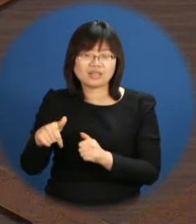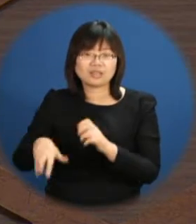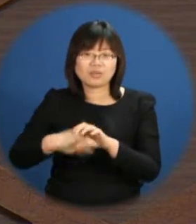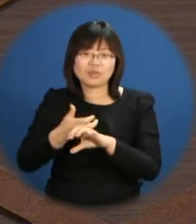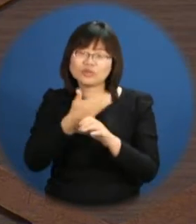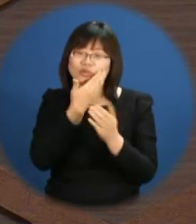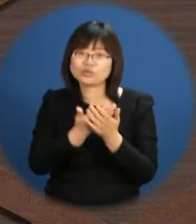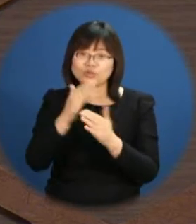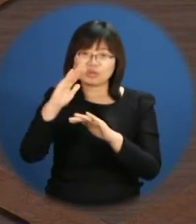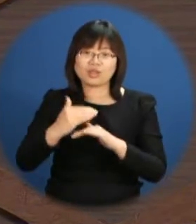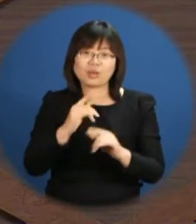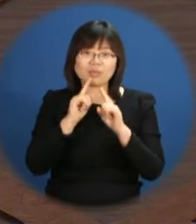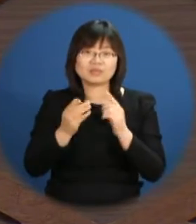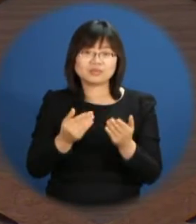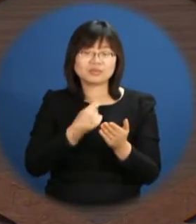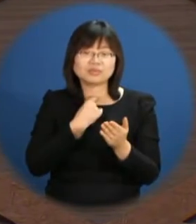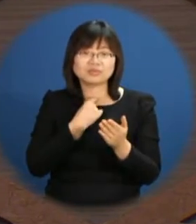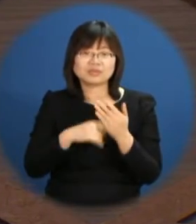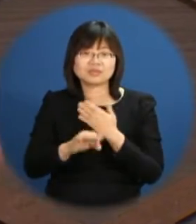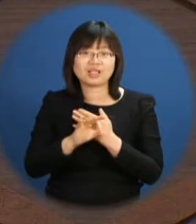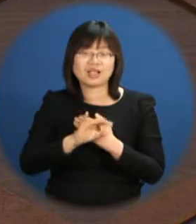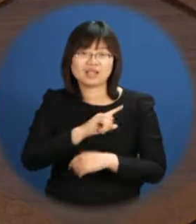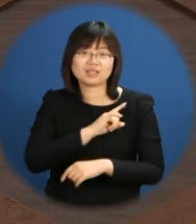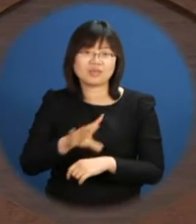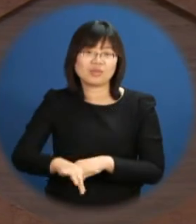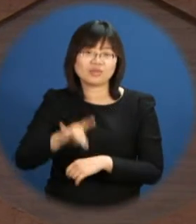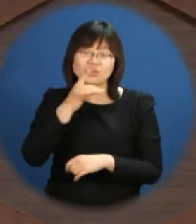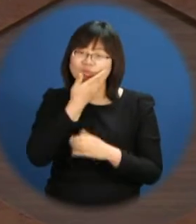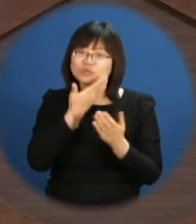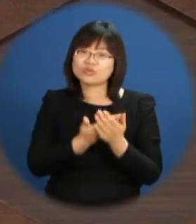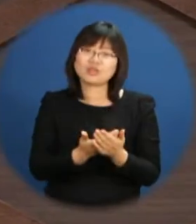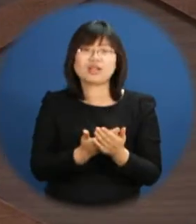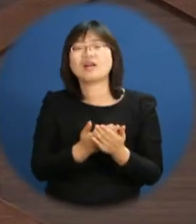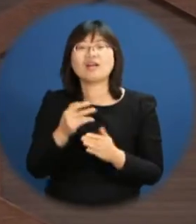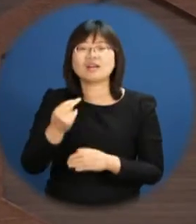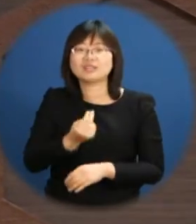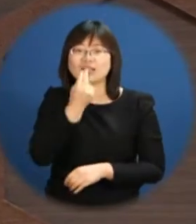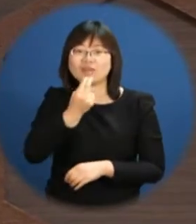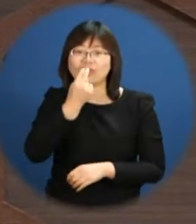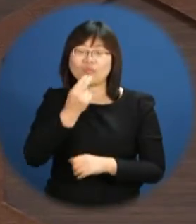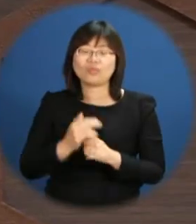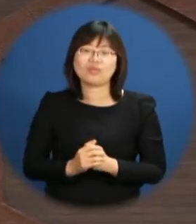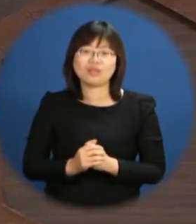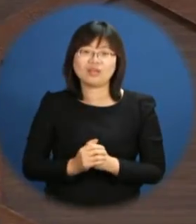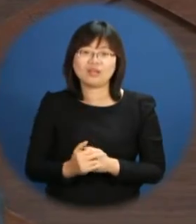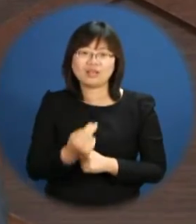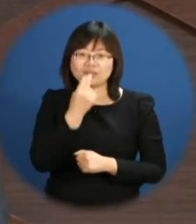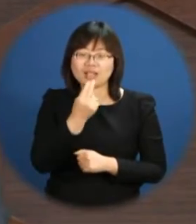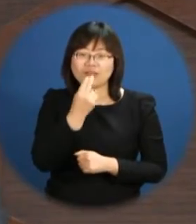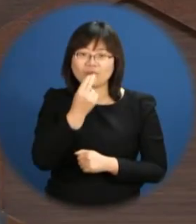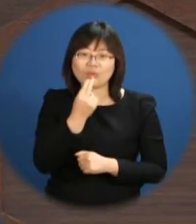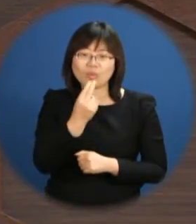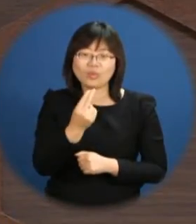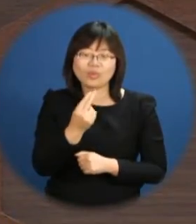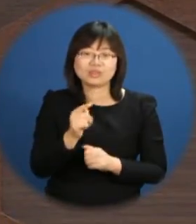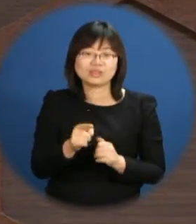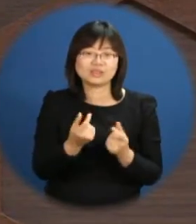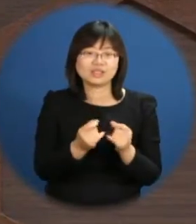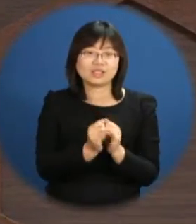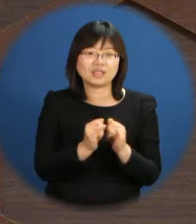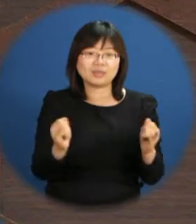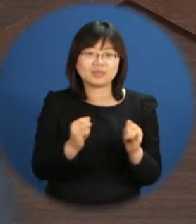내용을 말씀드리자면 우선 가장 중요했던 것은 산소 적 산소 오늘 이 사람이